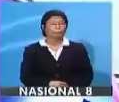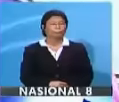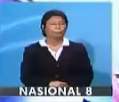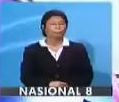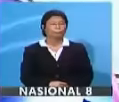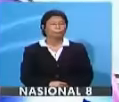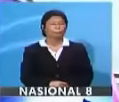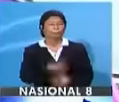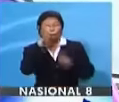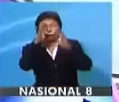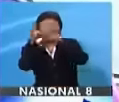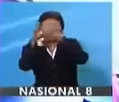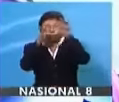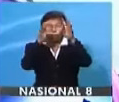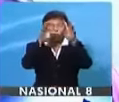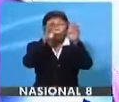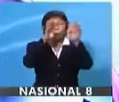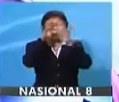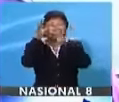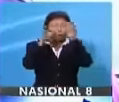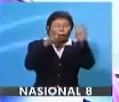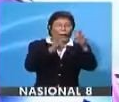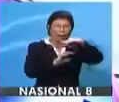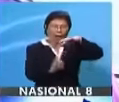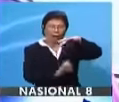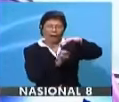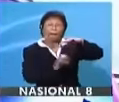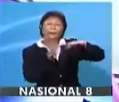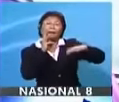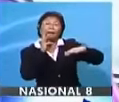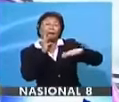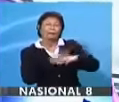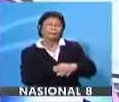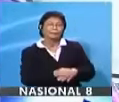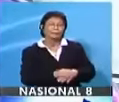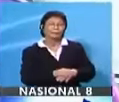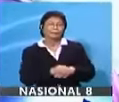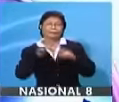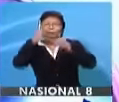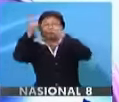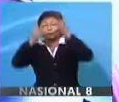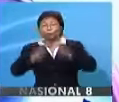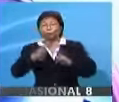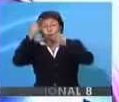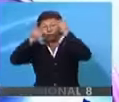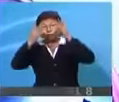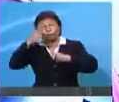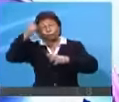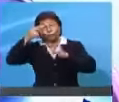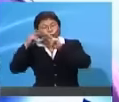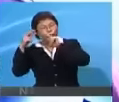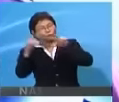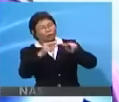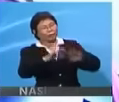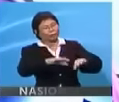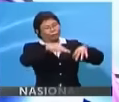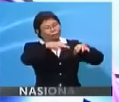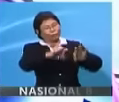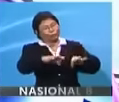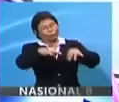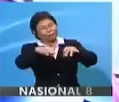Reka bentuk tu menitik beratkan elemen air. Itu yang kalau pengunjung boleh ataupun tonton boleh lihat, ada floating